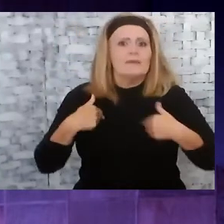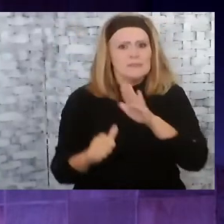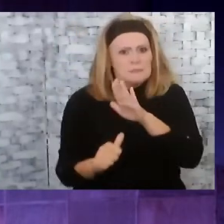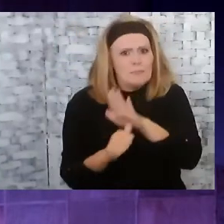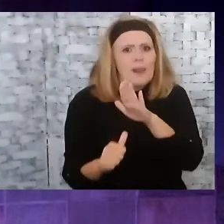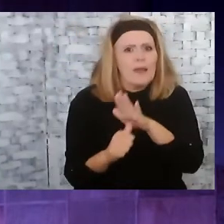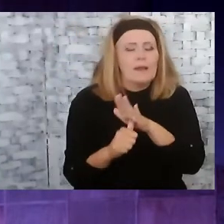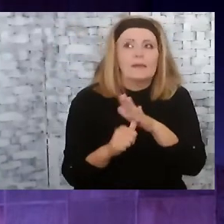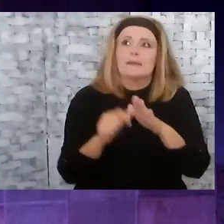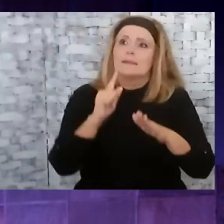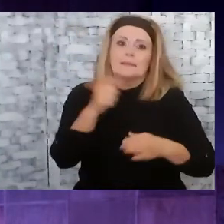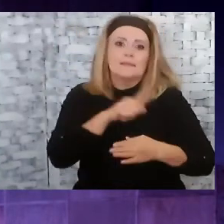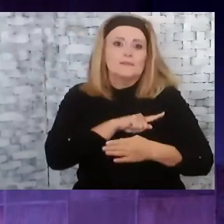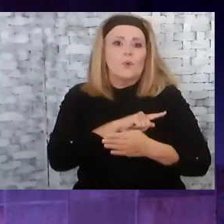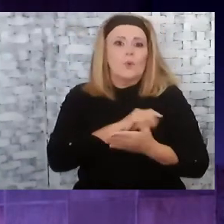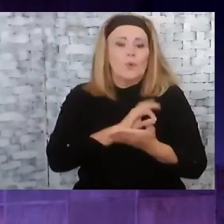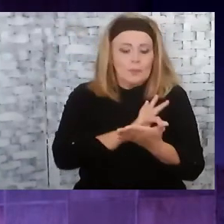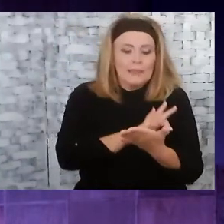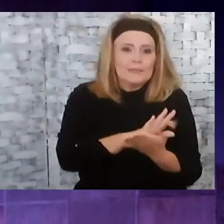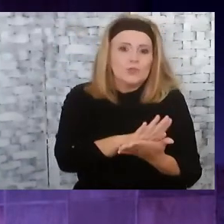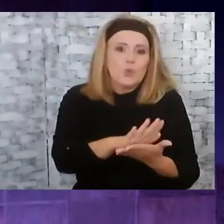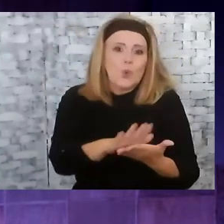'n suiweringsproses.